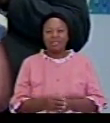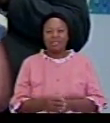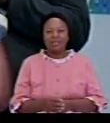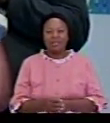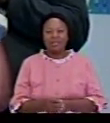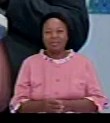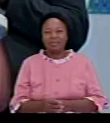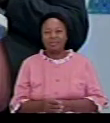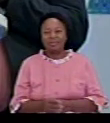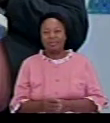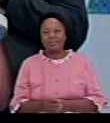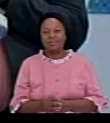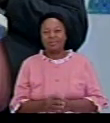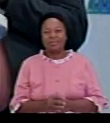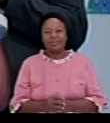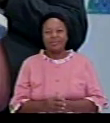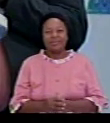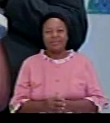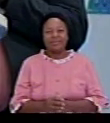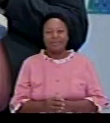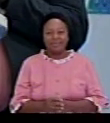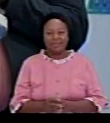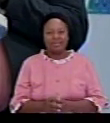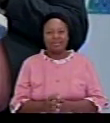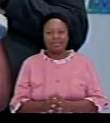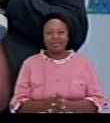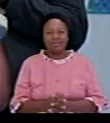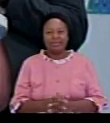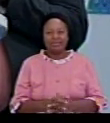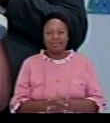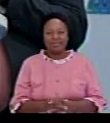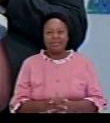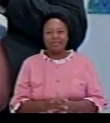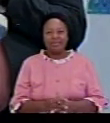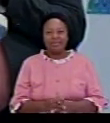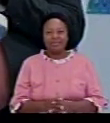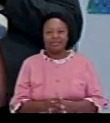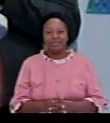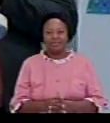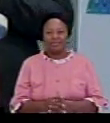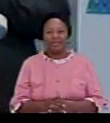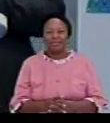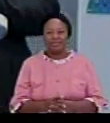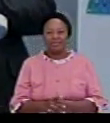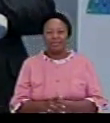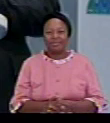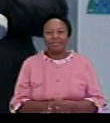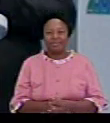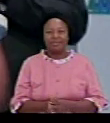la personne qui va nous présenter notre papa dans la foi.